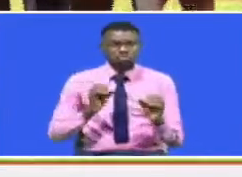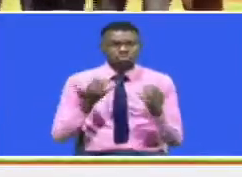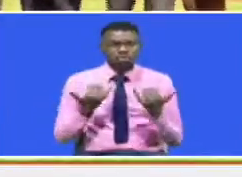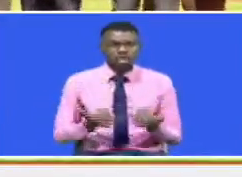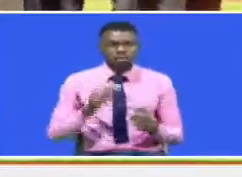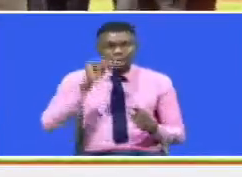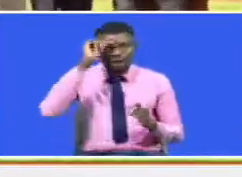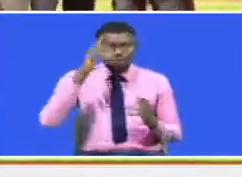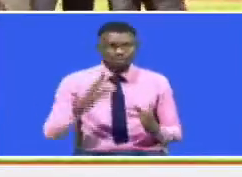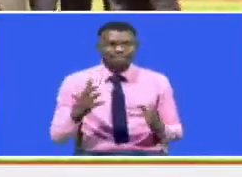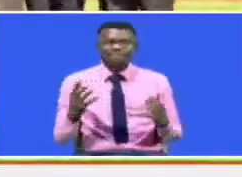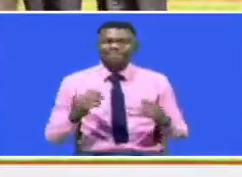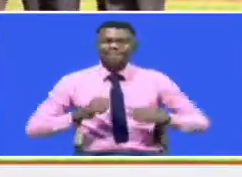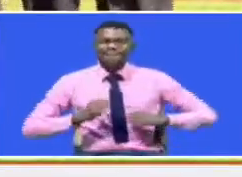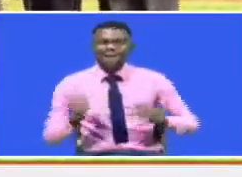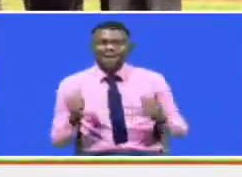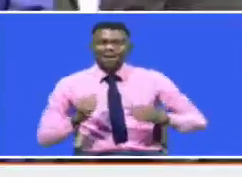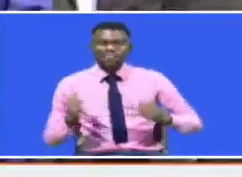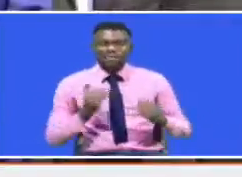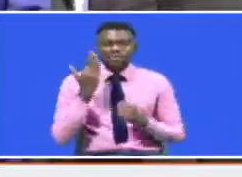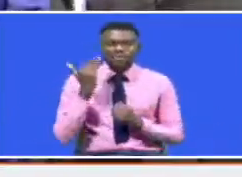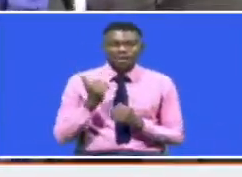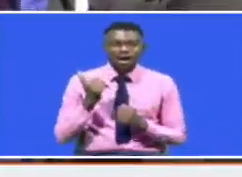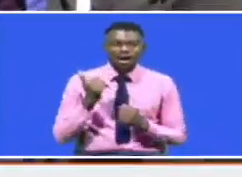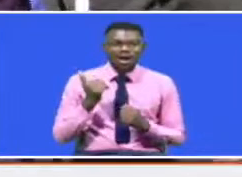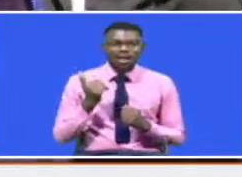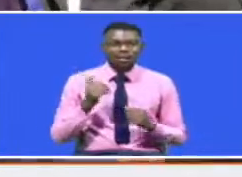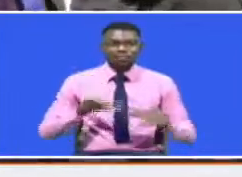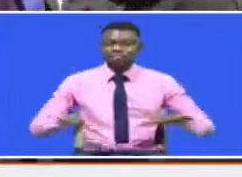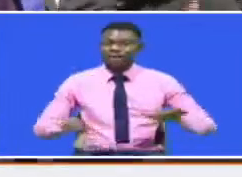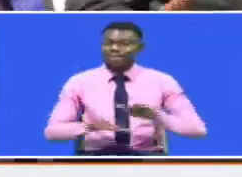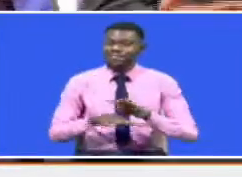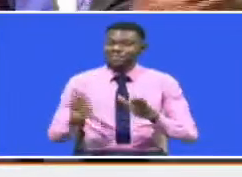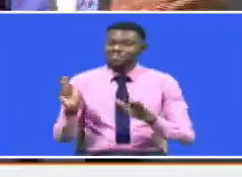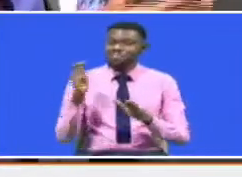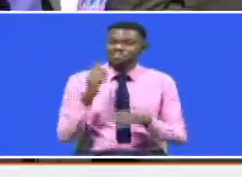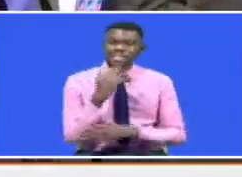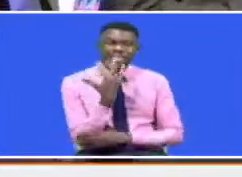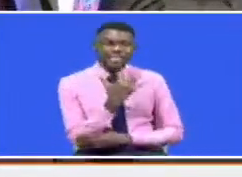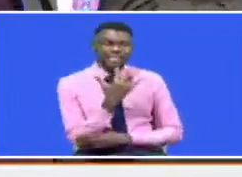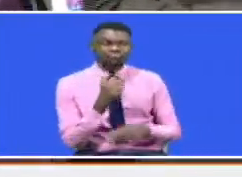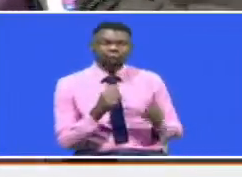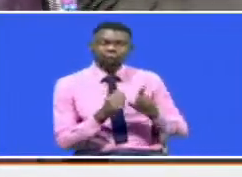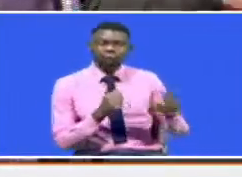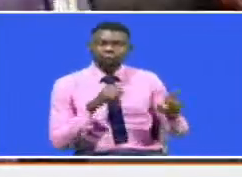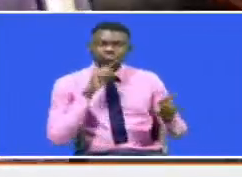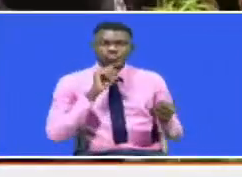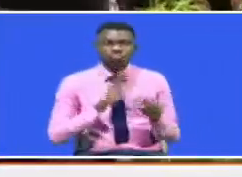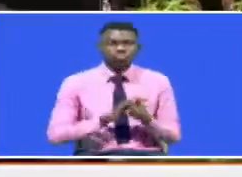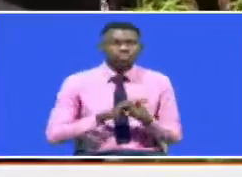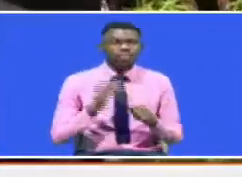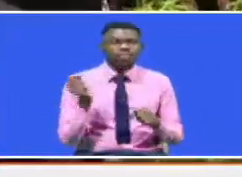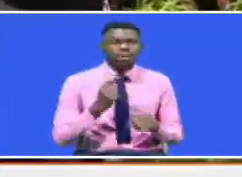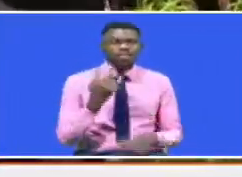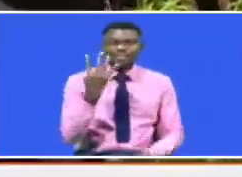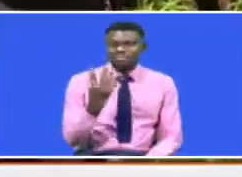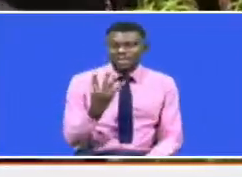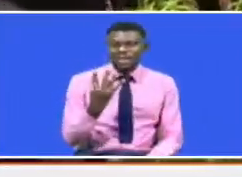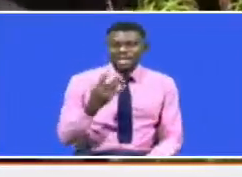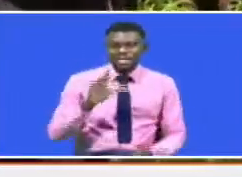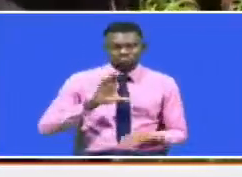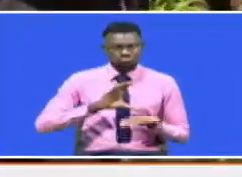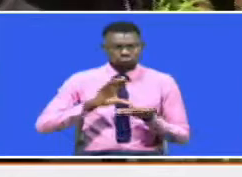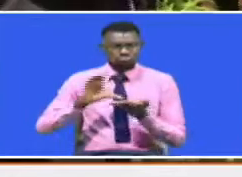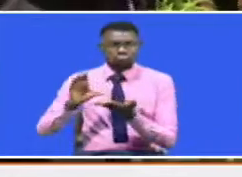wana sababu ya kutabasamu baada ya kuhakikishiwa na Naibu Rais Rigathi Gachagua kuwa mgao wa mwezi wa Aprili